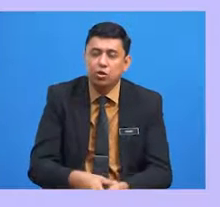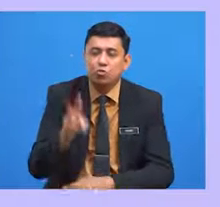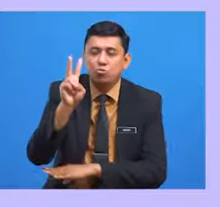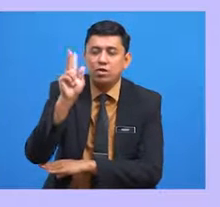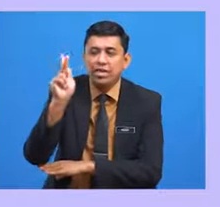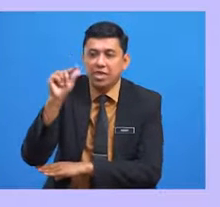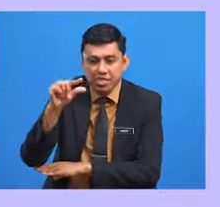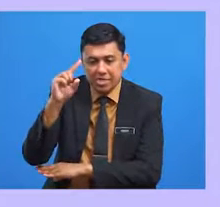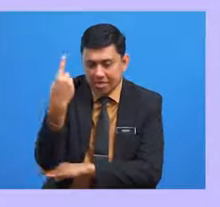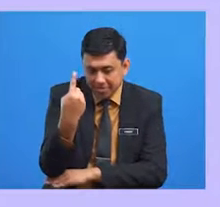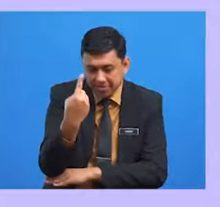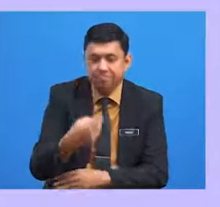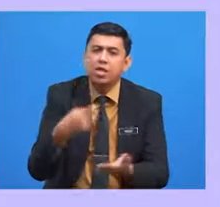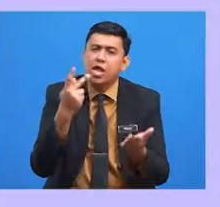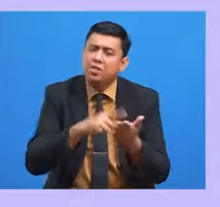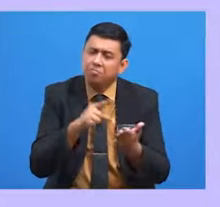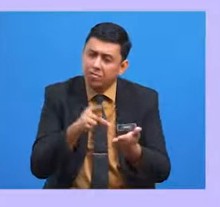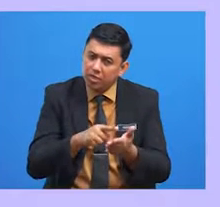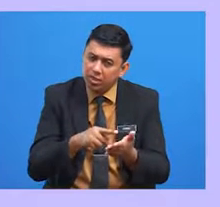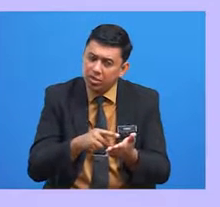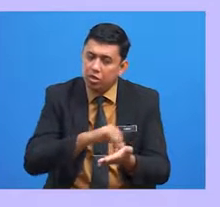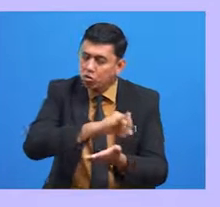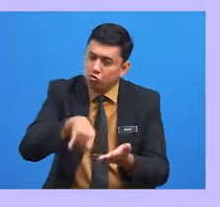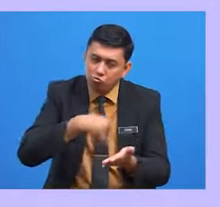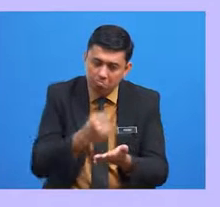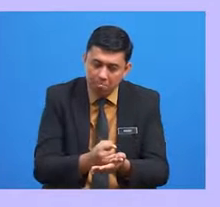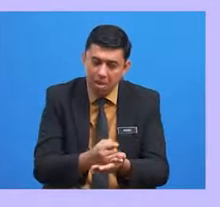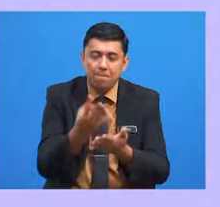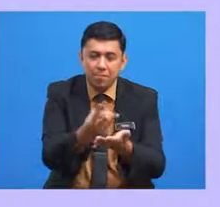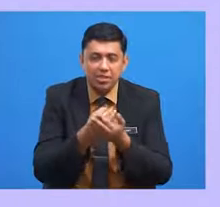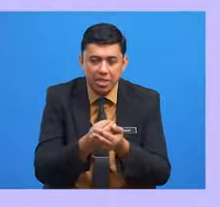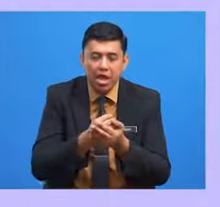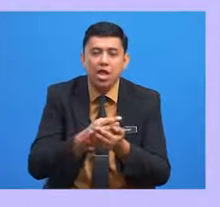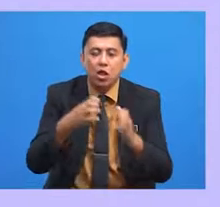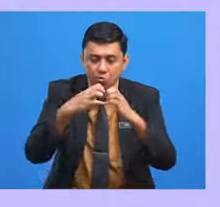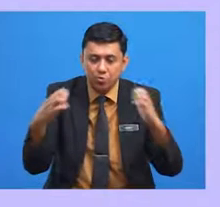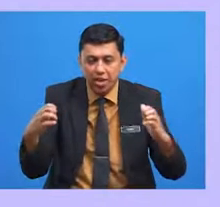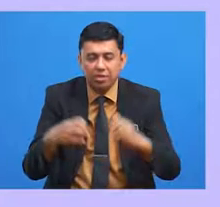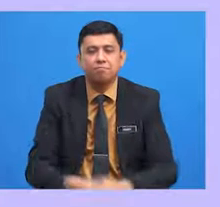kilogram. Hitung nilai keanjalan harga permintaan durian.